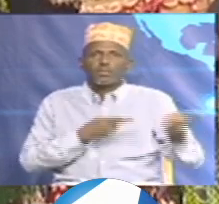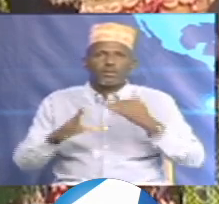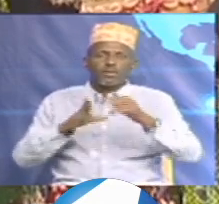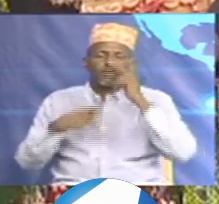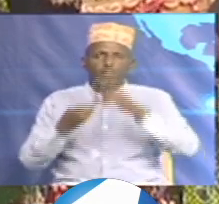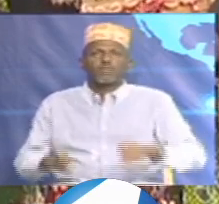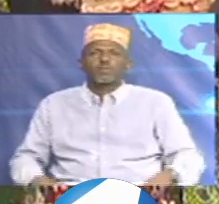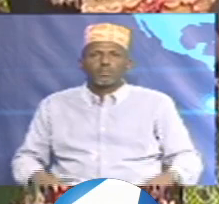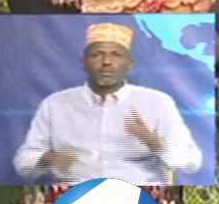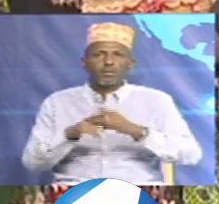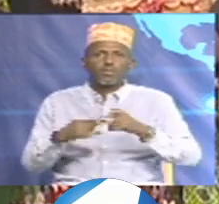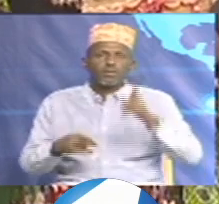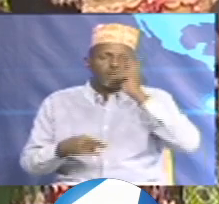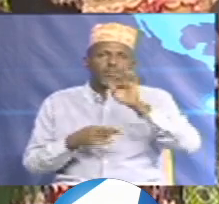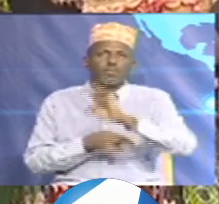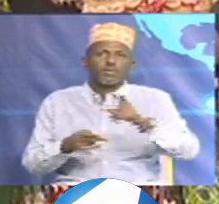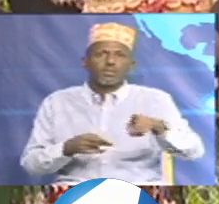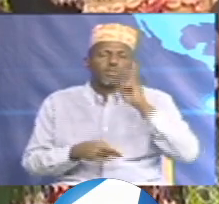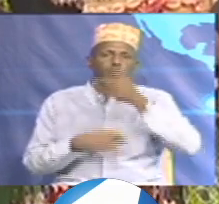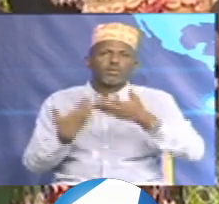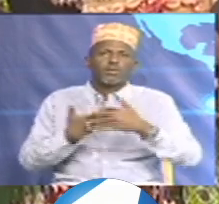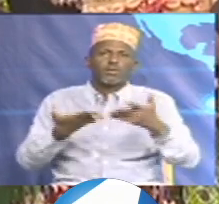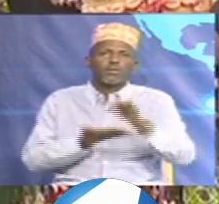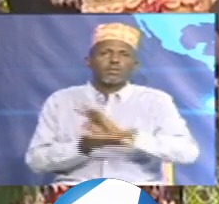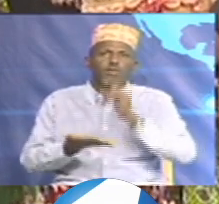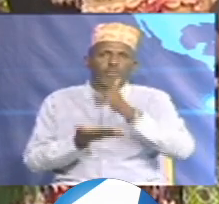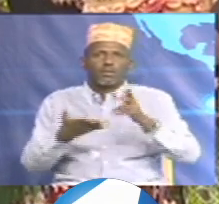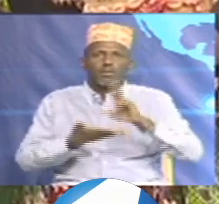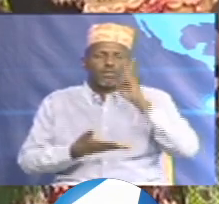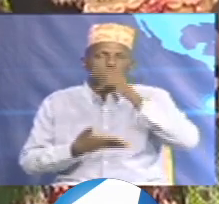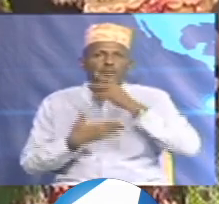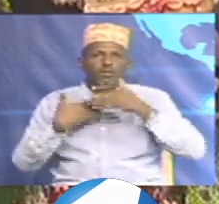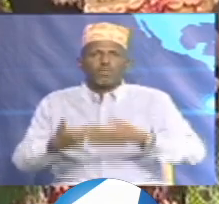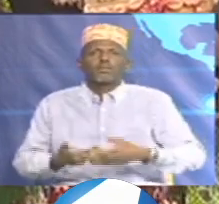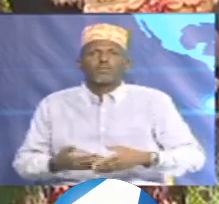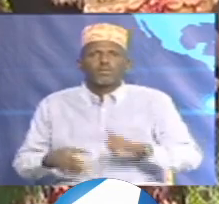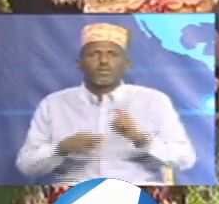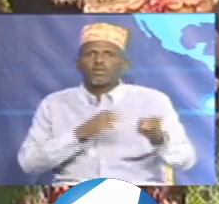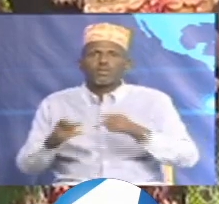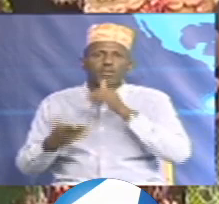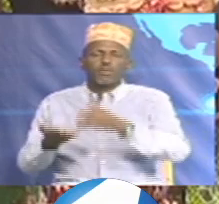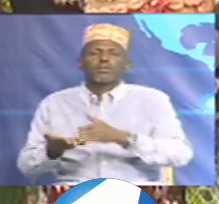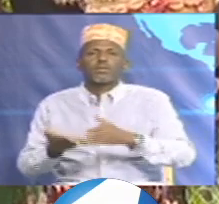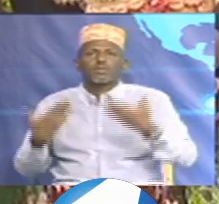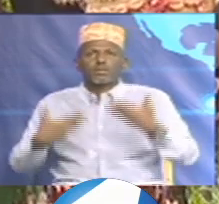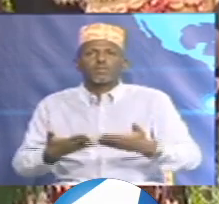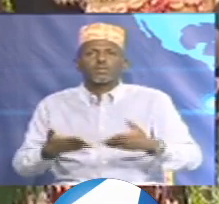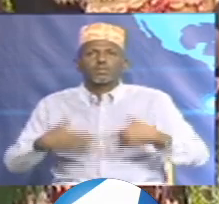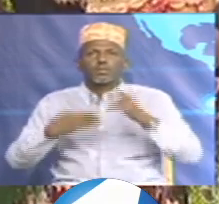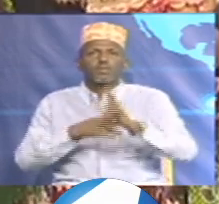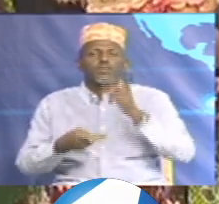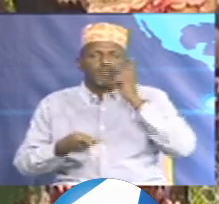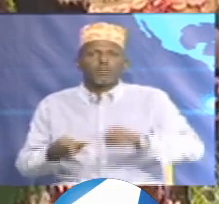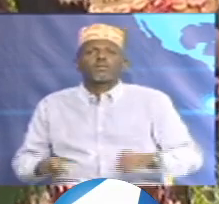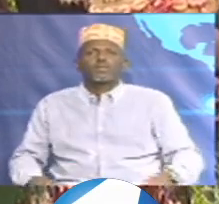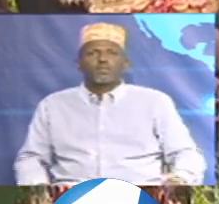adresser, au nom du PSD, nos chaleureuses salutations en cette heureuse occasion.